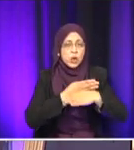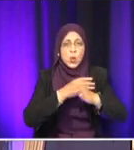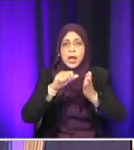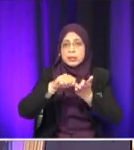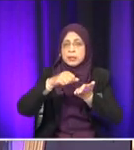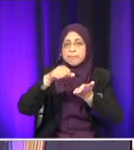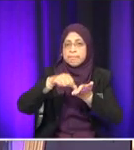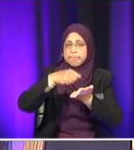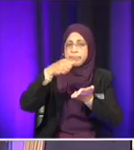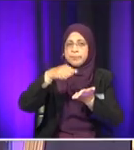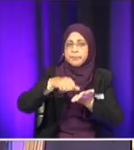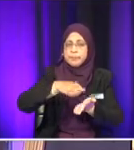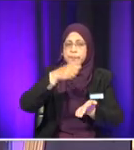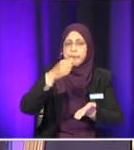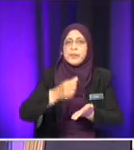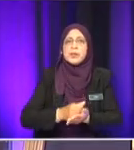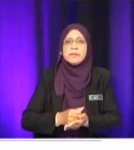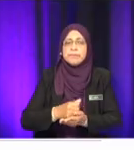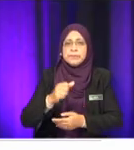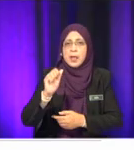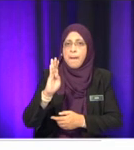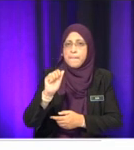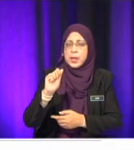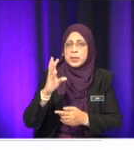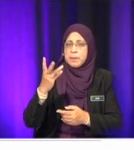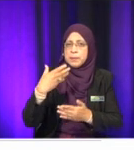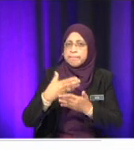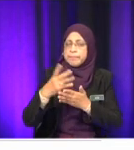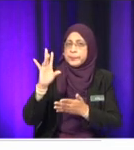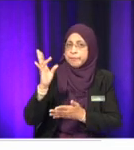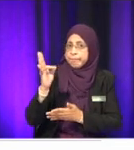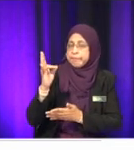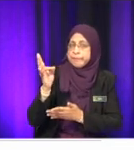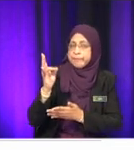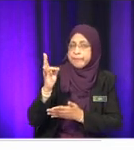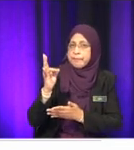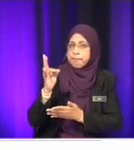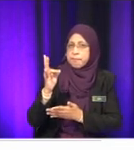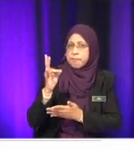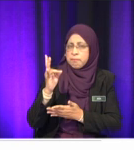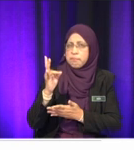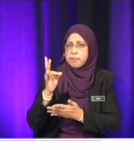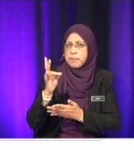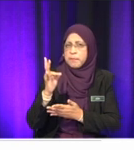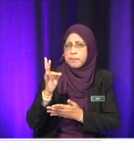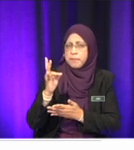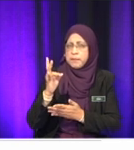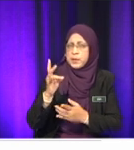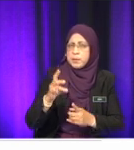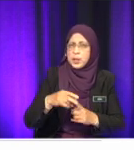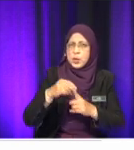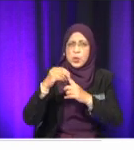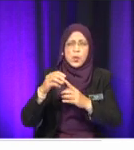kemudian abad ke-16 hingga ke-17 Oke dipengaruhi oleh gaya Minion yang